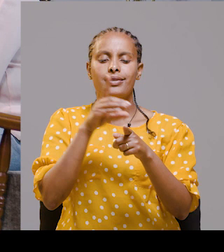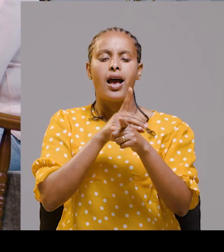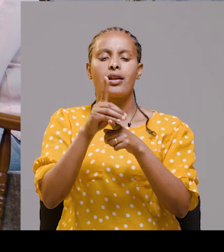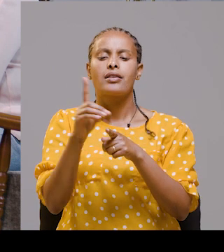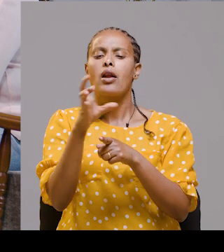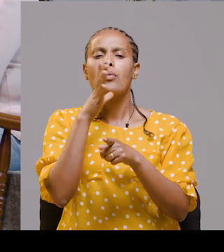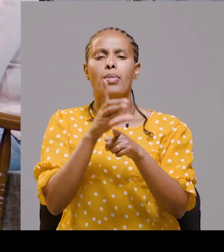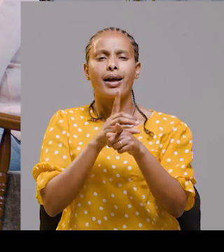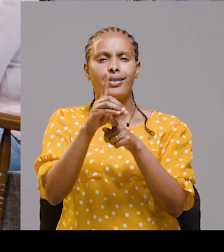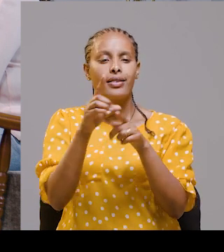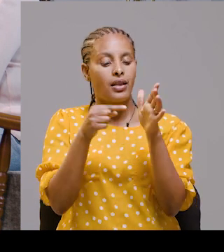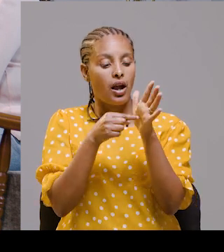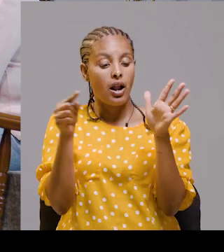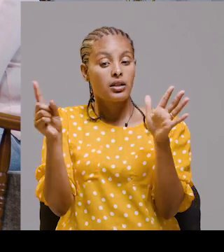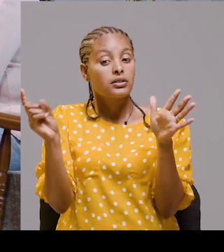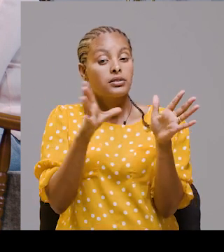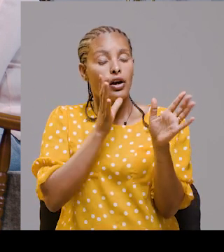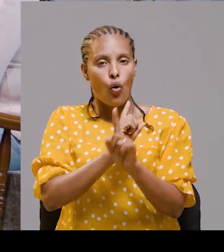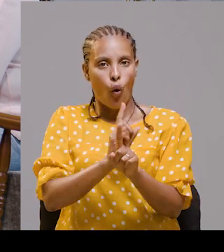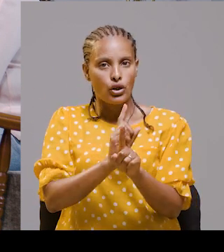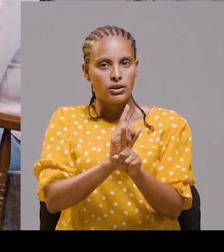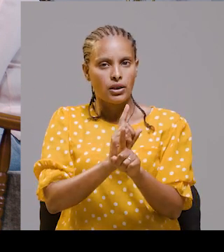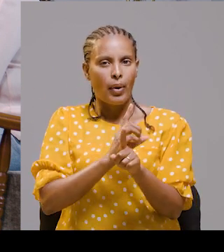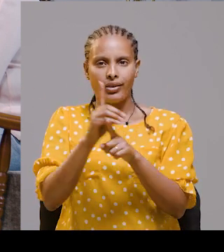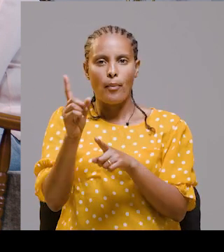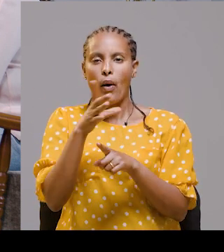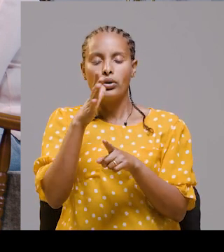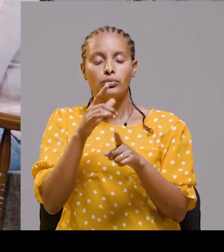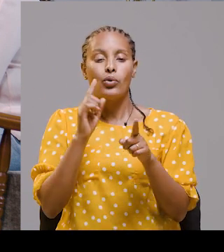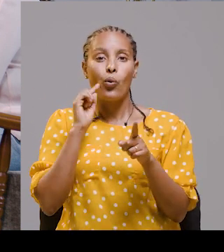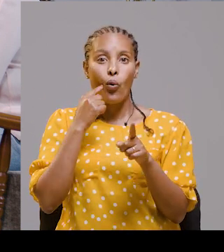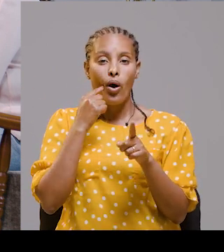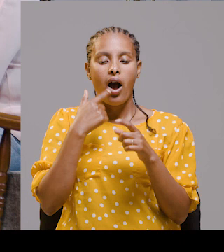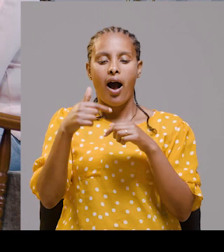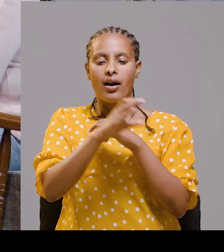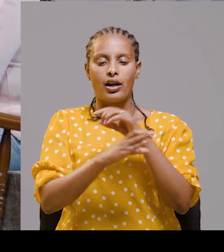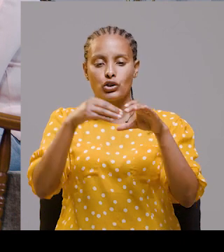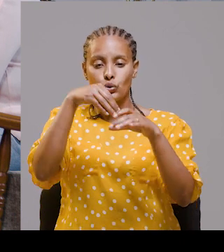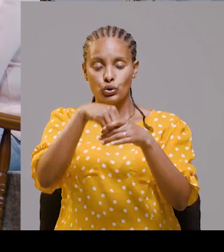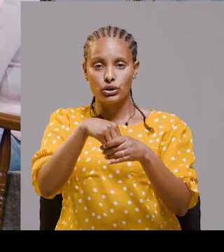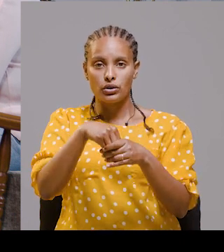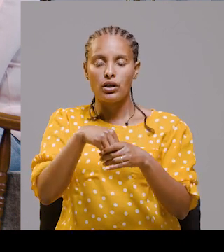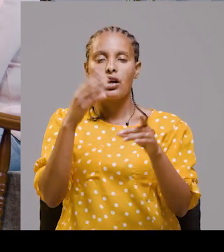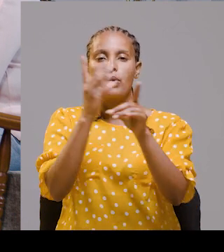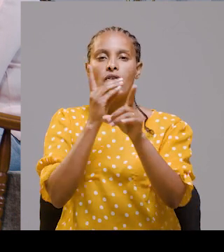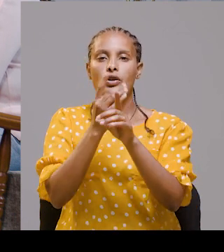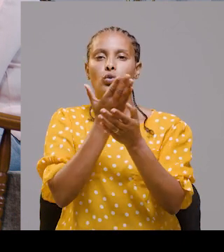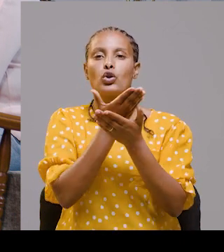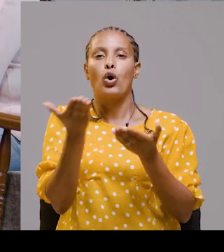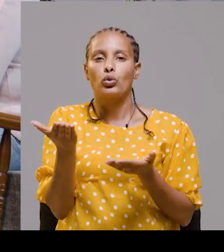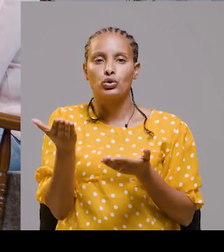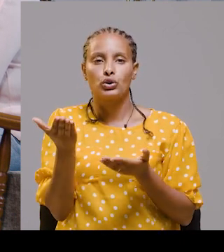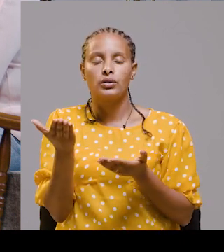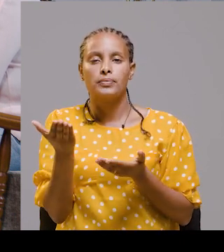ዳይሬክት ያልሆኑ በቀጥታ ተጋላጭ ሳንሆንም ራሱ በተለይ ሀገራችን ውስጥ የሚፈጠሩ